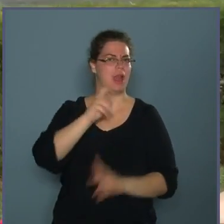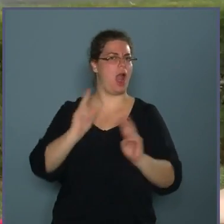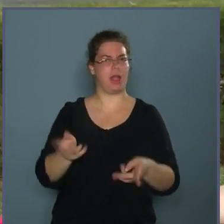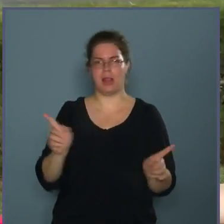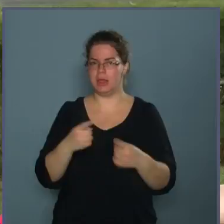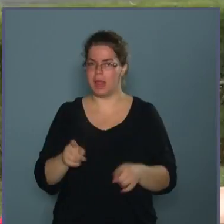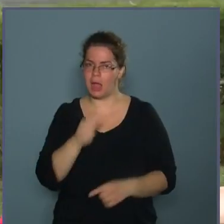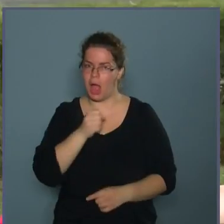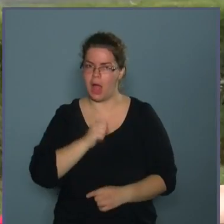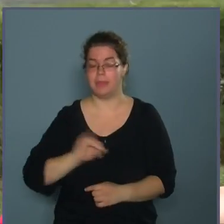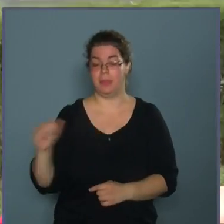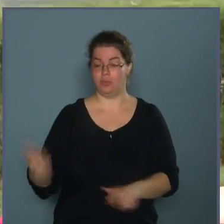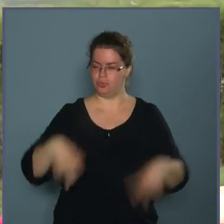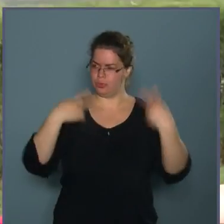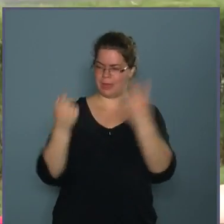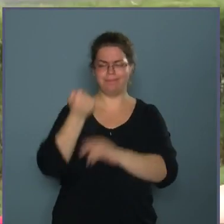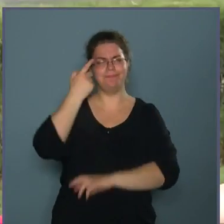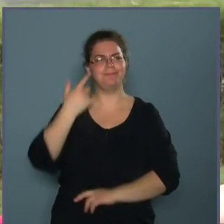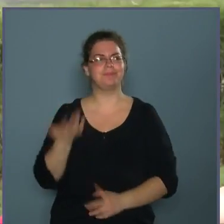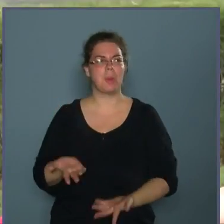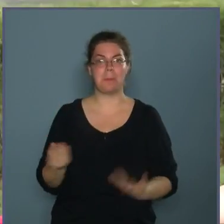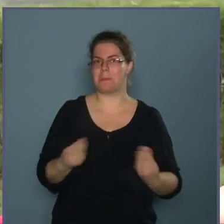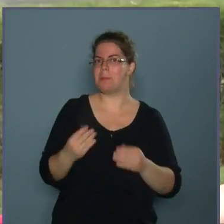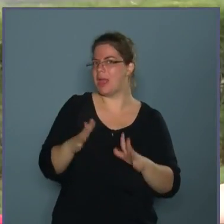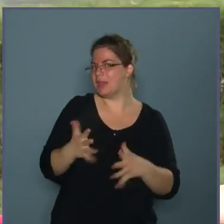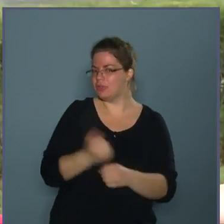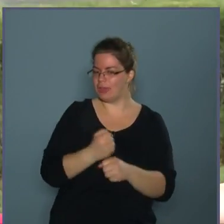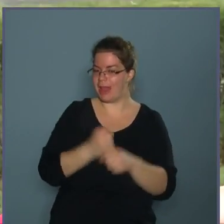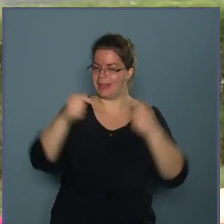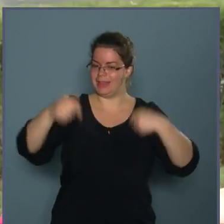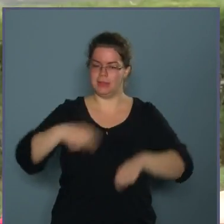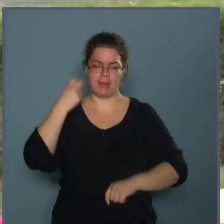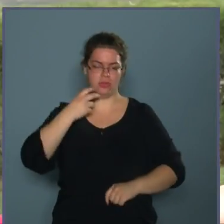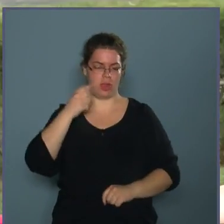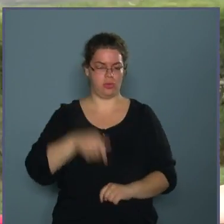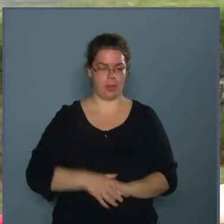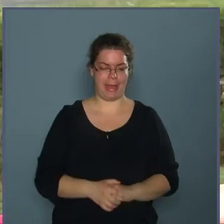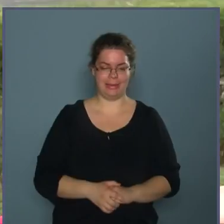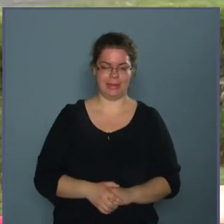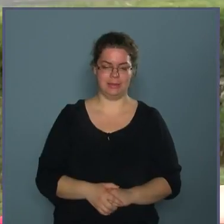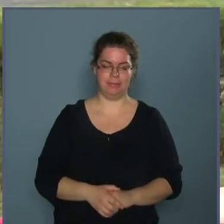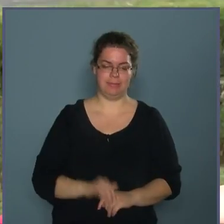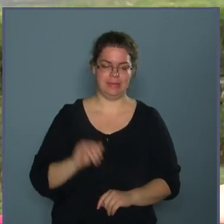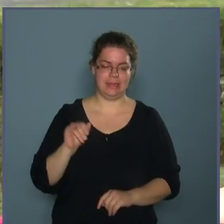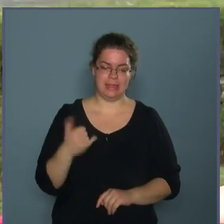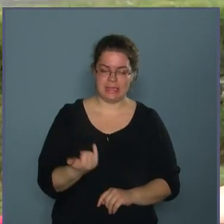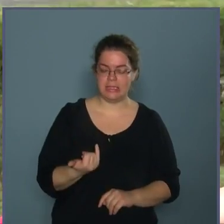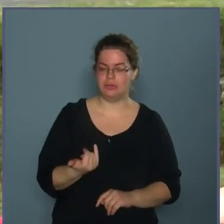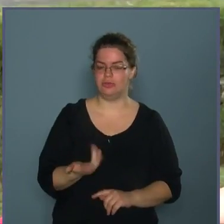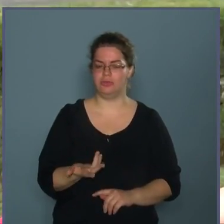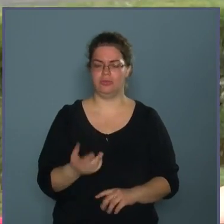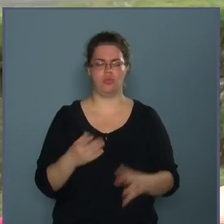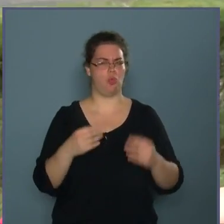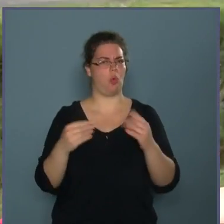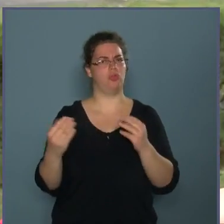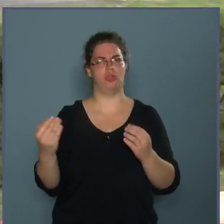elénekelnem. És utána jött az ötlet, hogy akkor miért ne csinálhatnánk meg itt Pest Erzsébeten. És nagyon